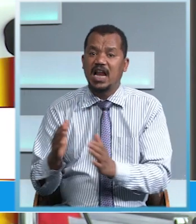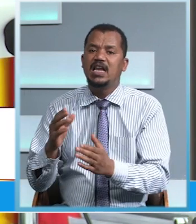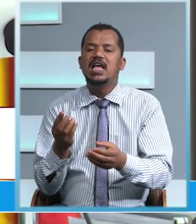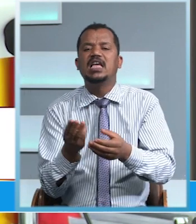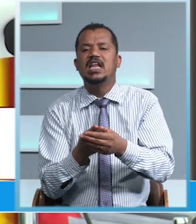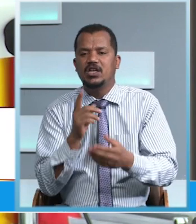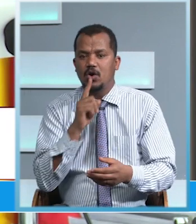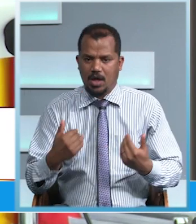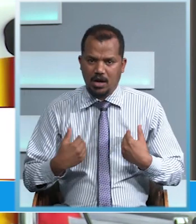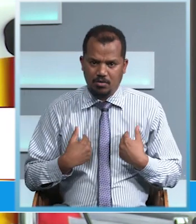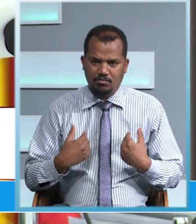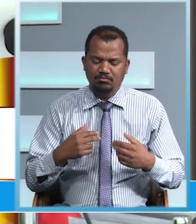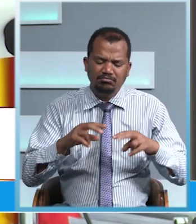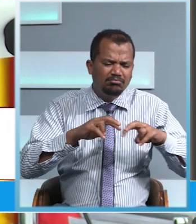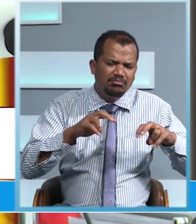የተሰናዳ ሰነድ ነው ያለው።